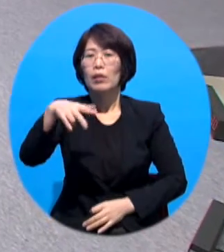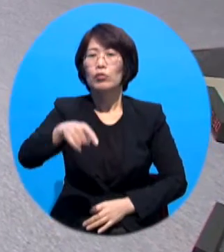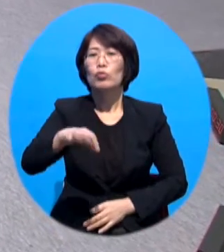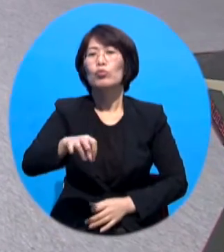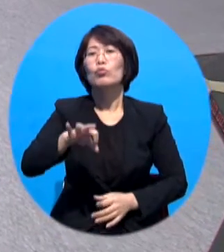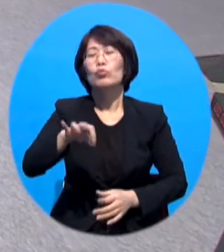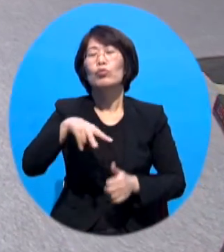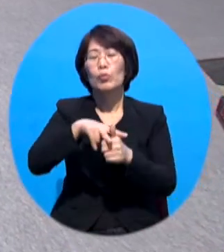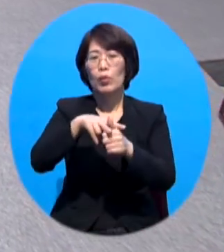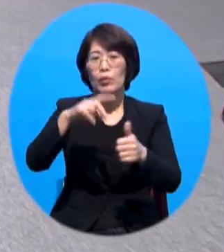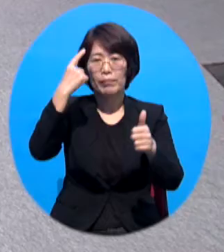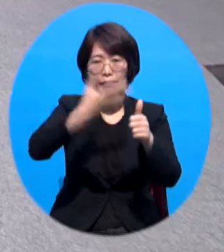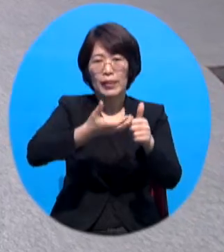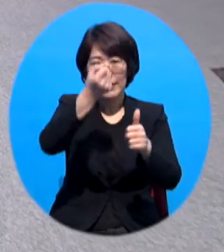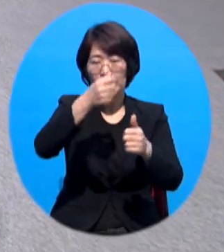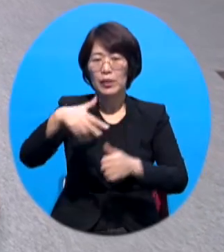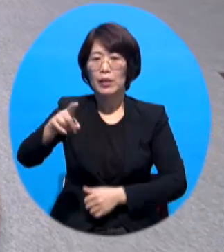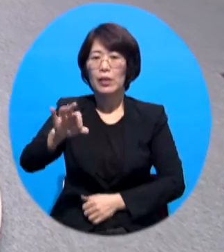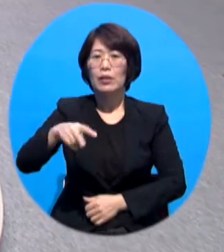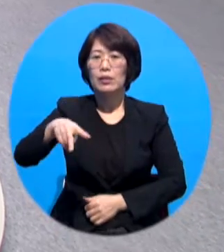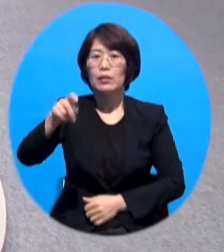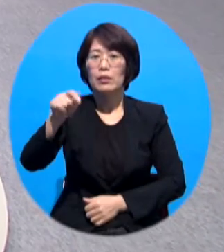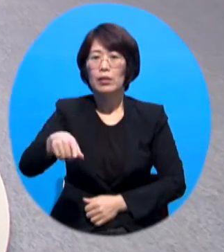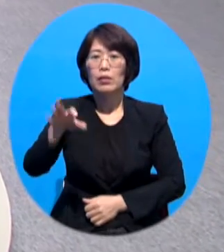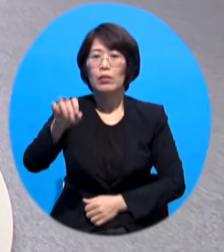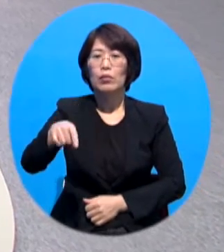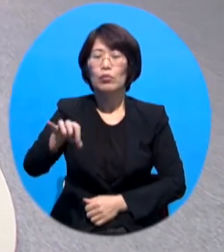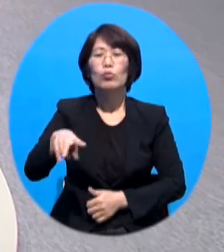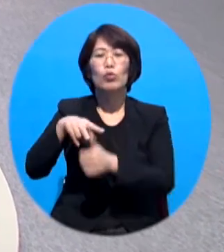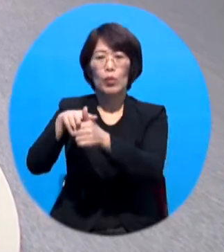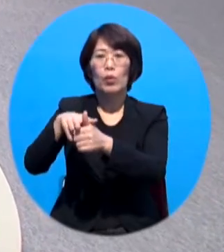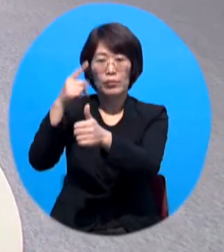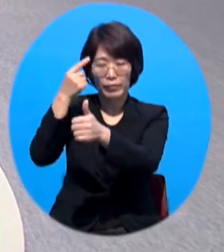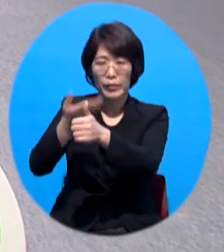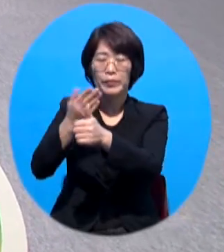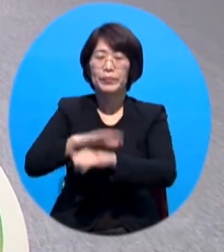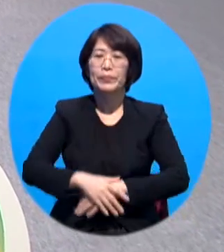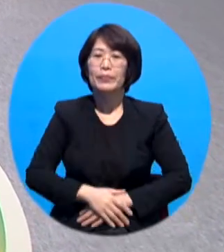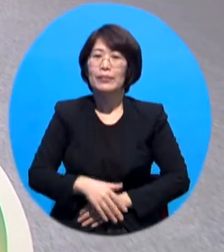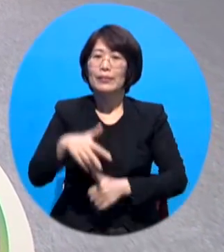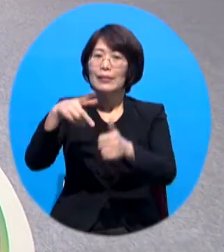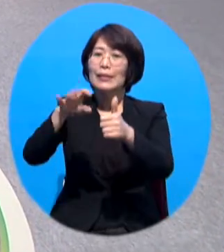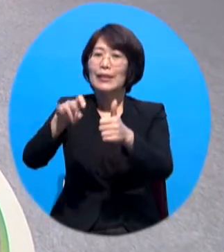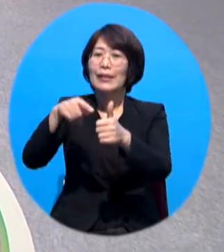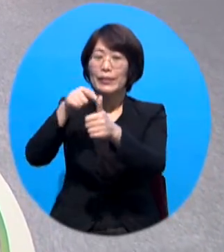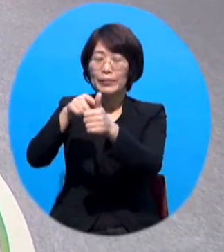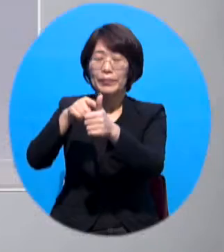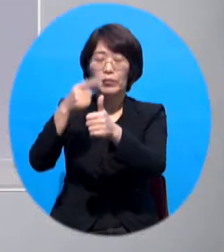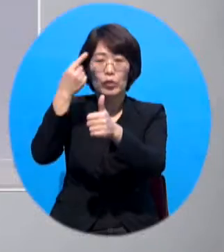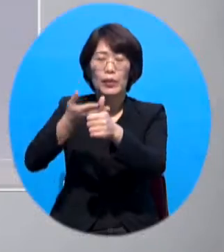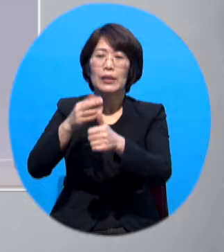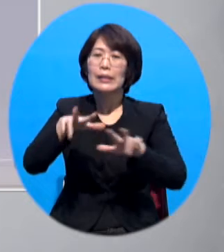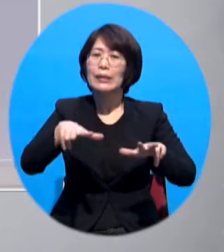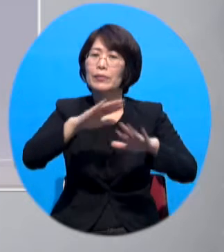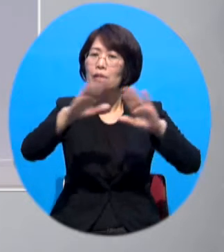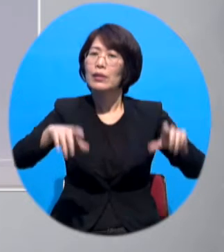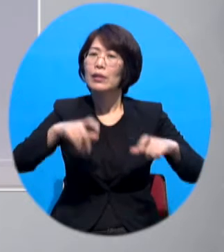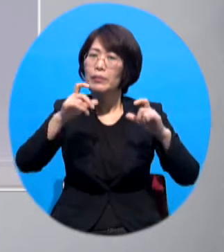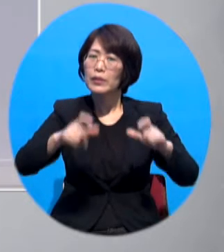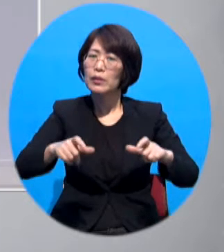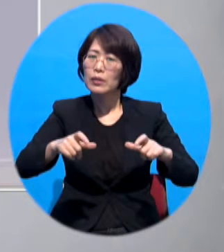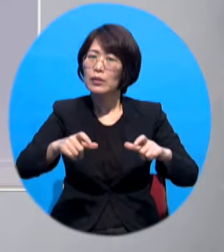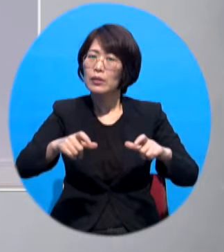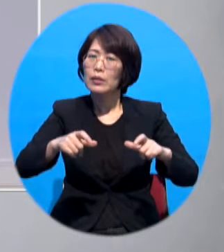드리겠습니다 장소 궁 후보에게 질문해 주시기 바랍니다 30초 입니다 장소 공급 에게 질문하겠습니다 지금 전 남길 창에